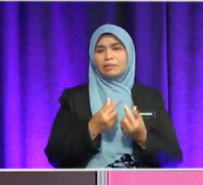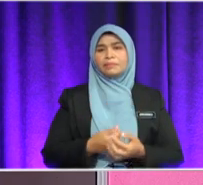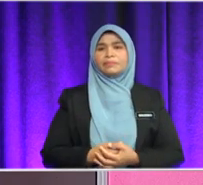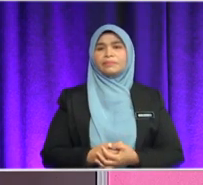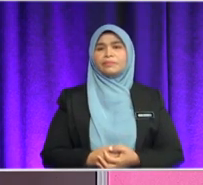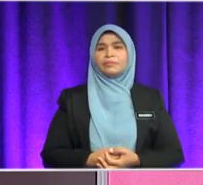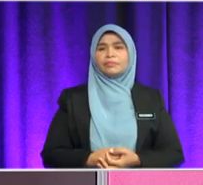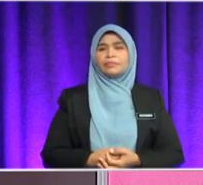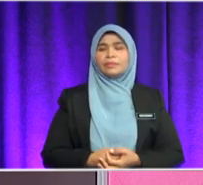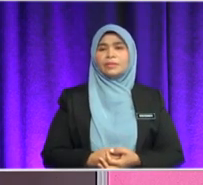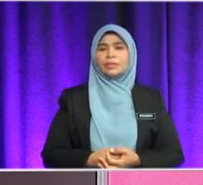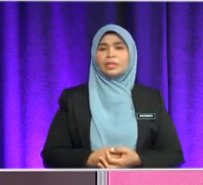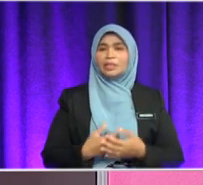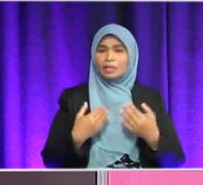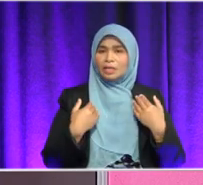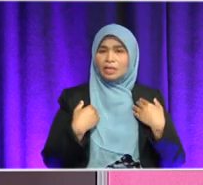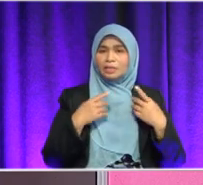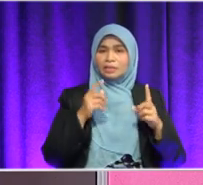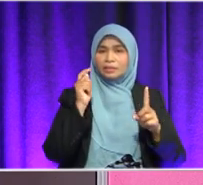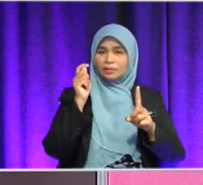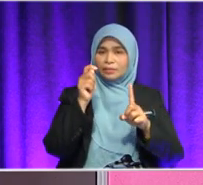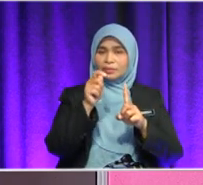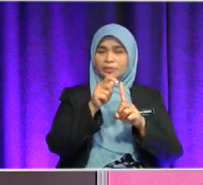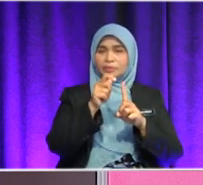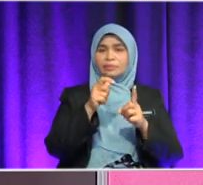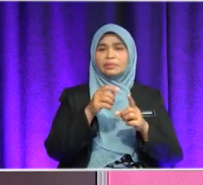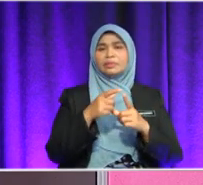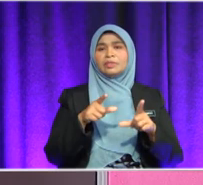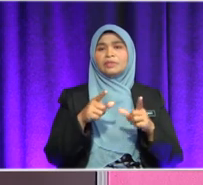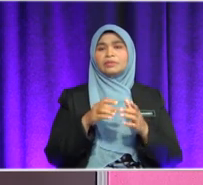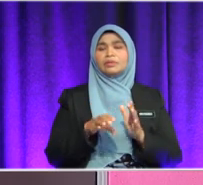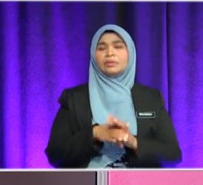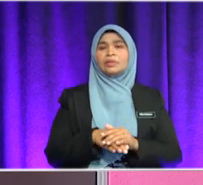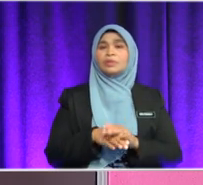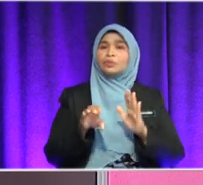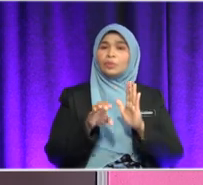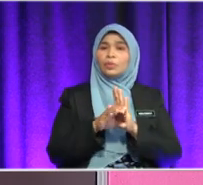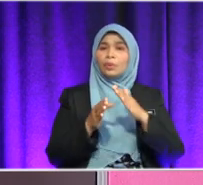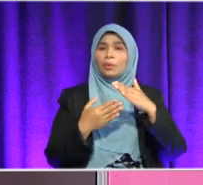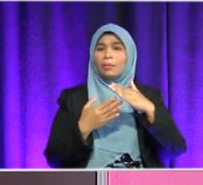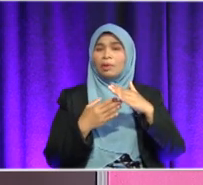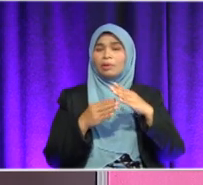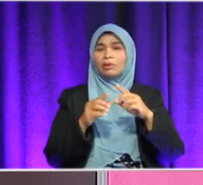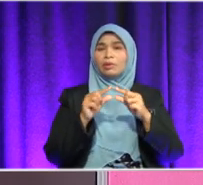untuk tujuan pelupusan lain dari tempat yang tertutup asapnya tidak atau